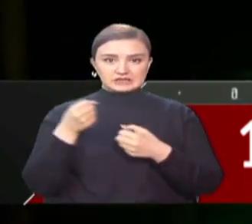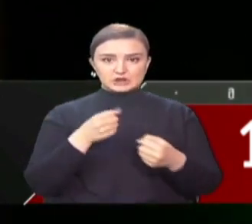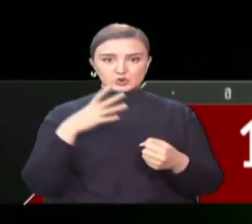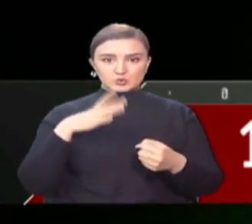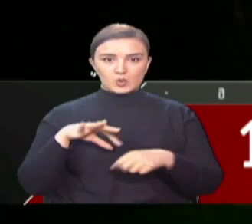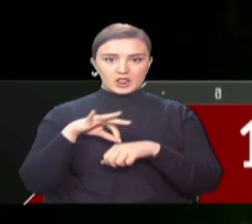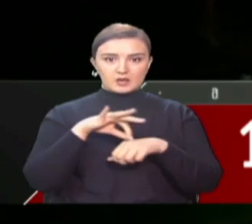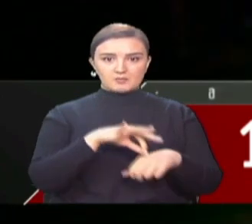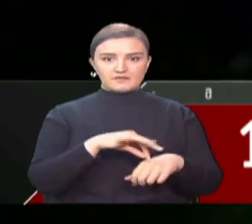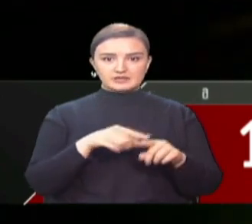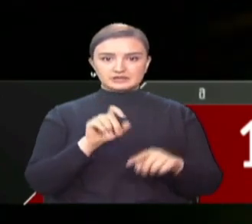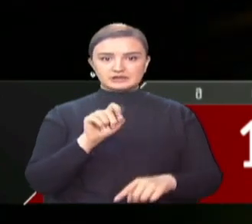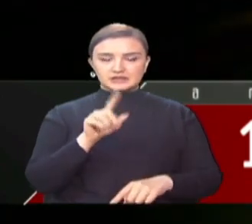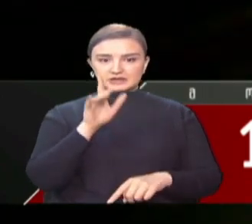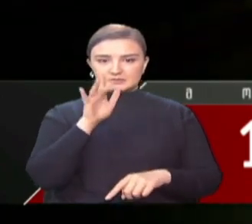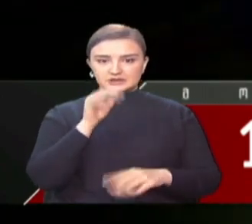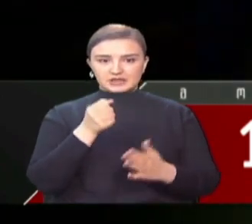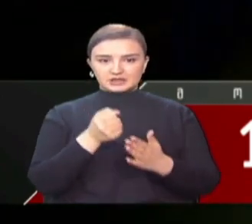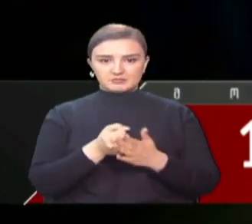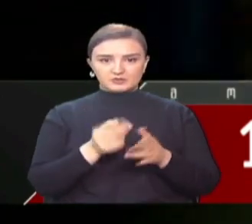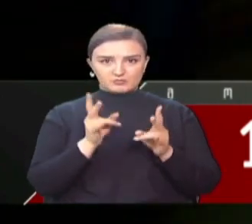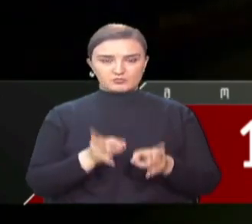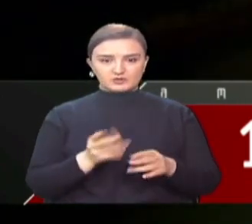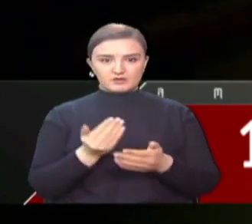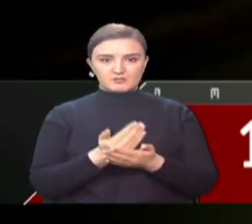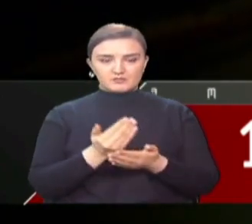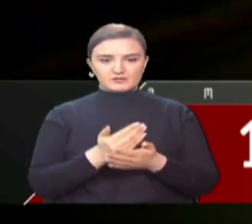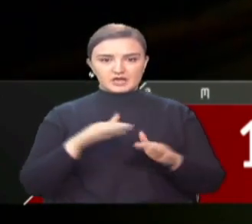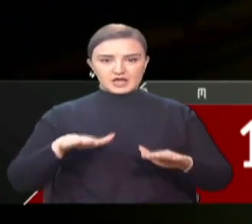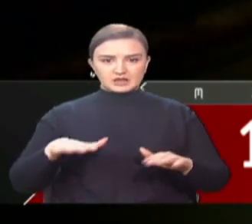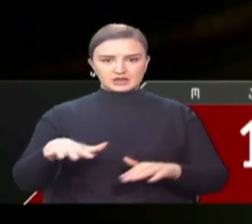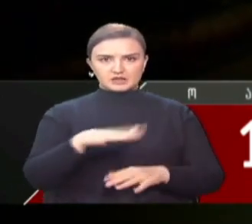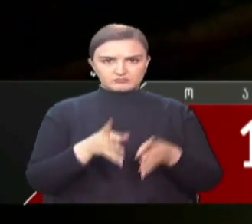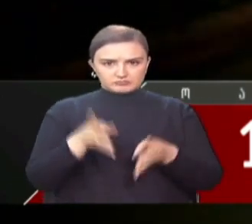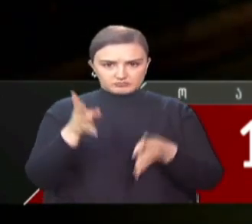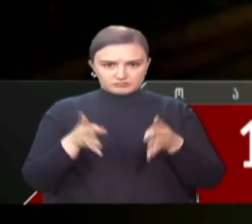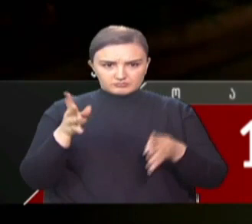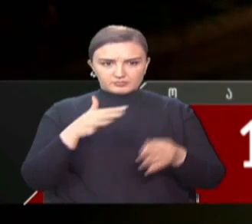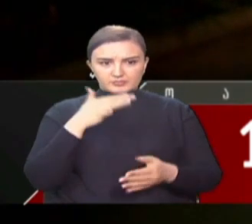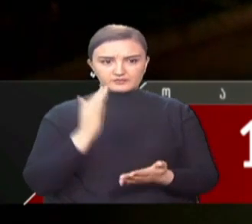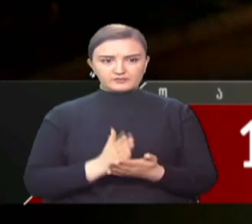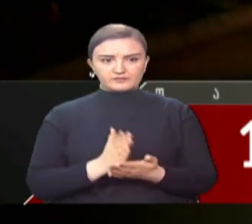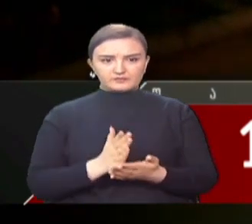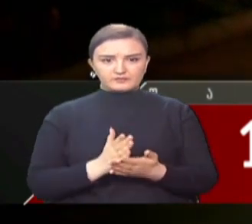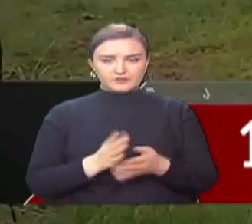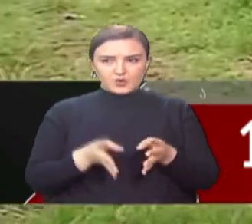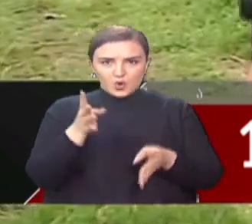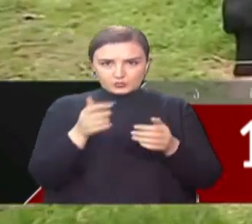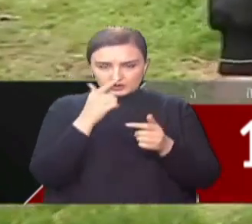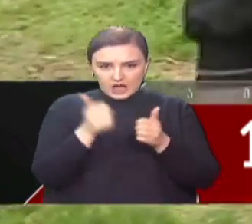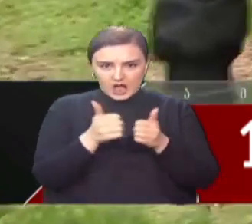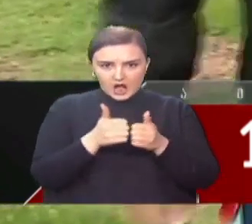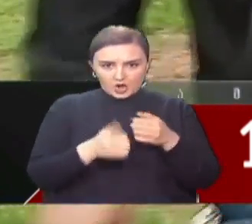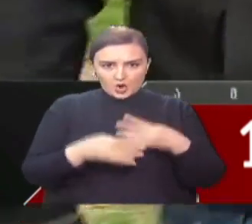შემოიყვანდა, ეს 11 საათამდე მომხდარი ამბავია და მჭიდროდ დასახლებულია ამ ტერიტორიასთან. კორპუსები ახლოს არის